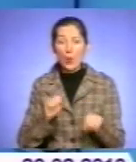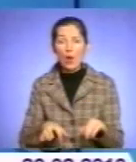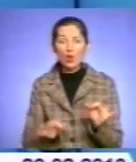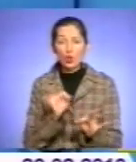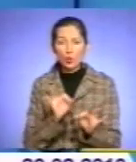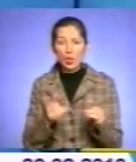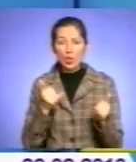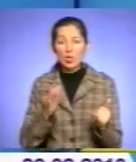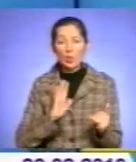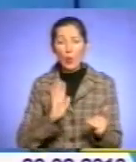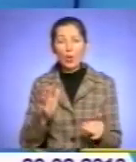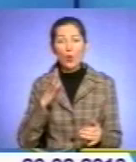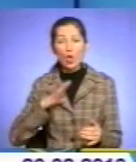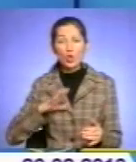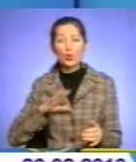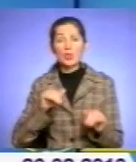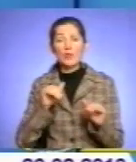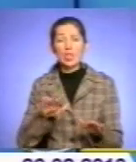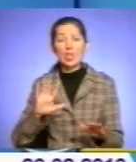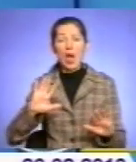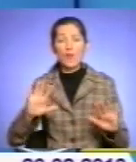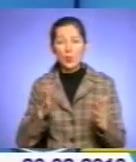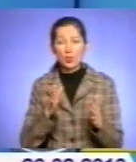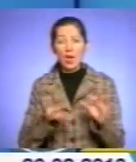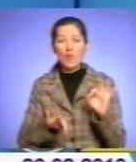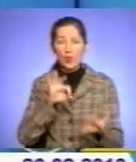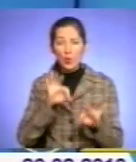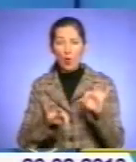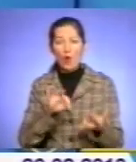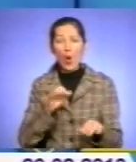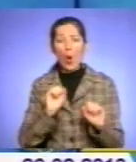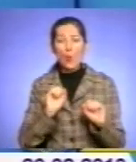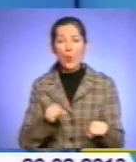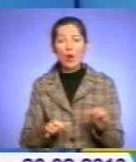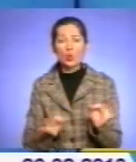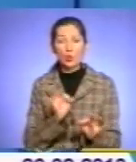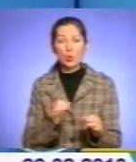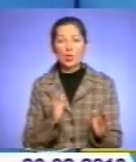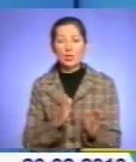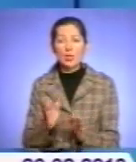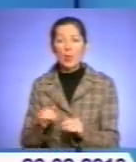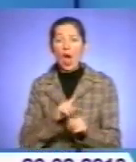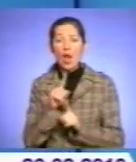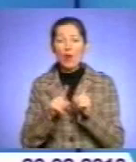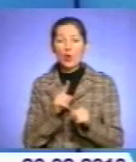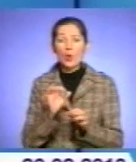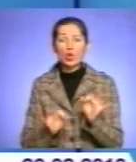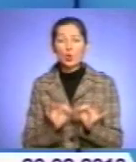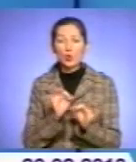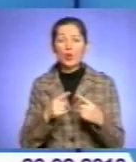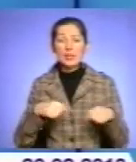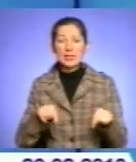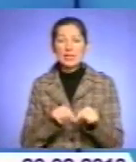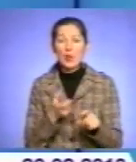очікувати вирішування випадків вибіркового правосуддя. Системна реформа судової системи так само